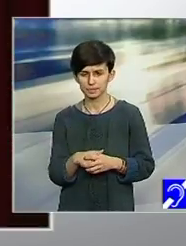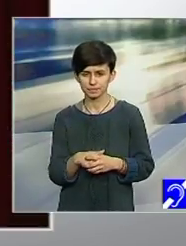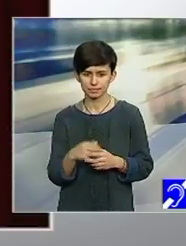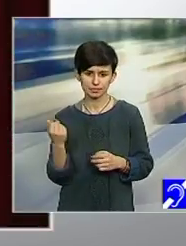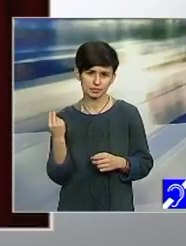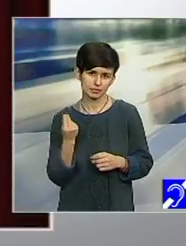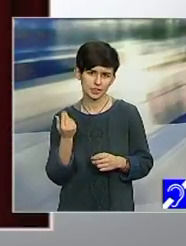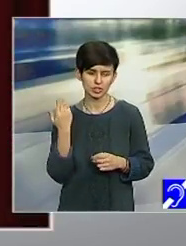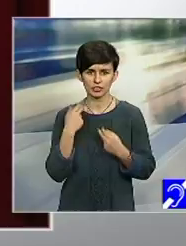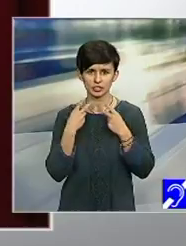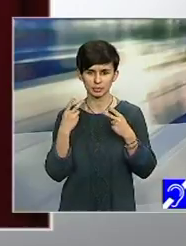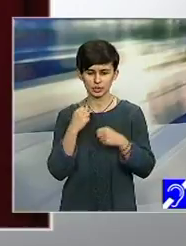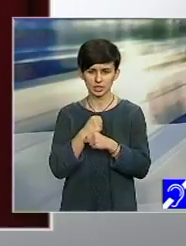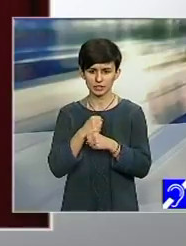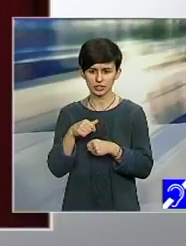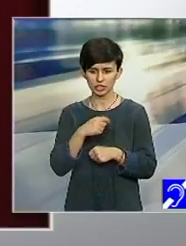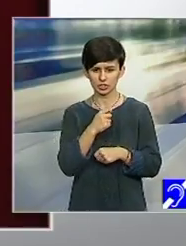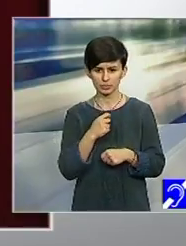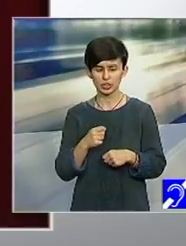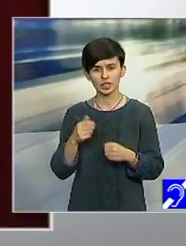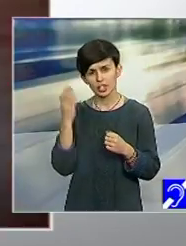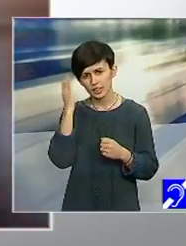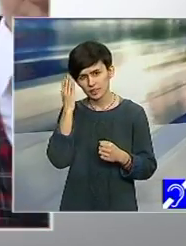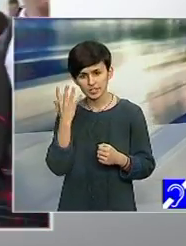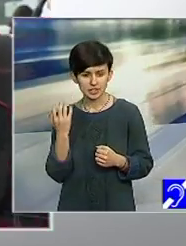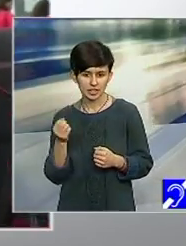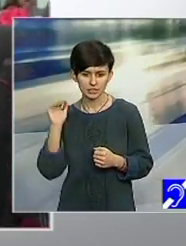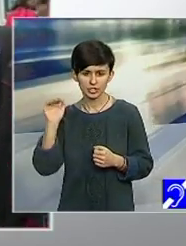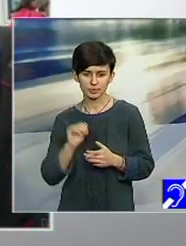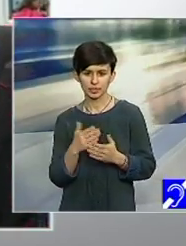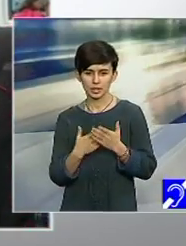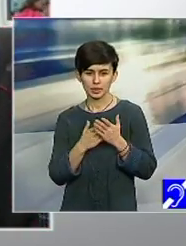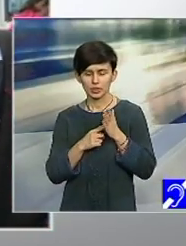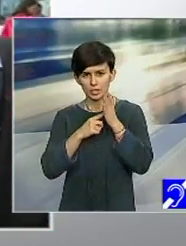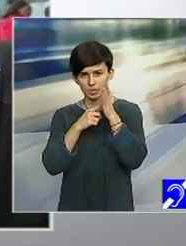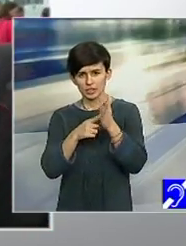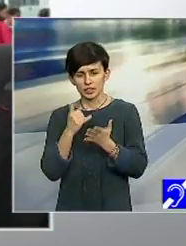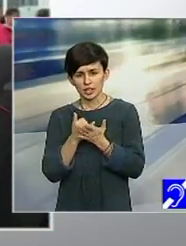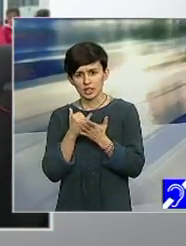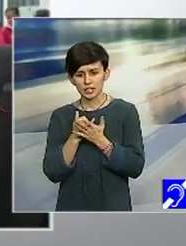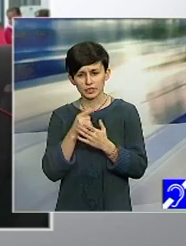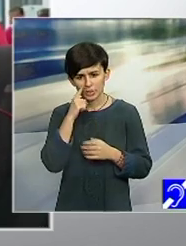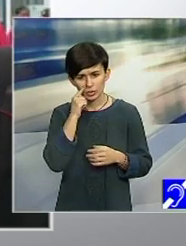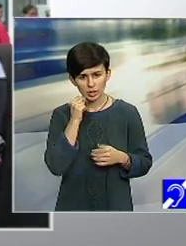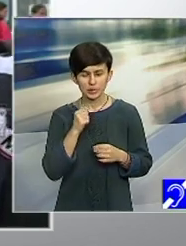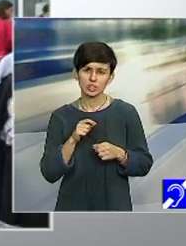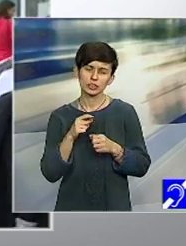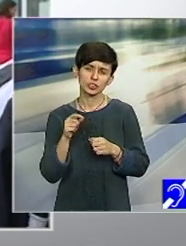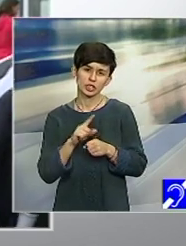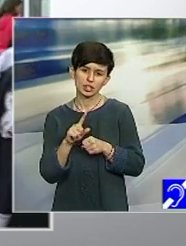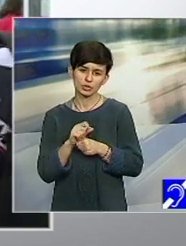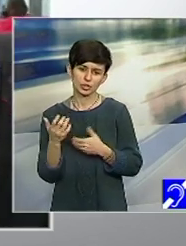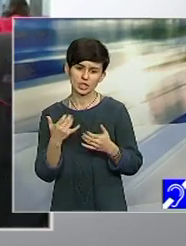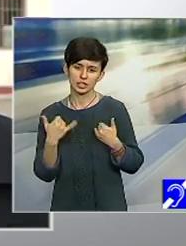faci acest proiect? Ce ai învățat din el? Pentru a arăta lumii adevărul și unele lucruri care s-au întâmplat și